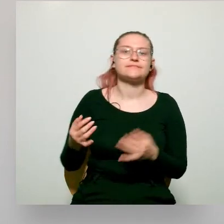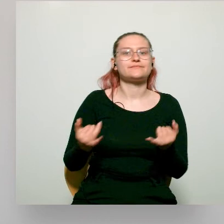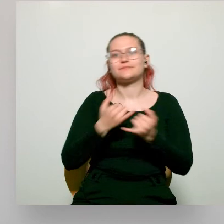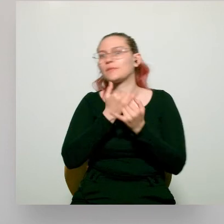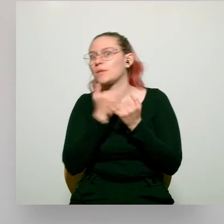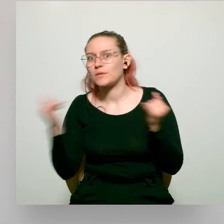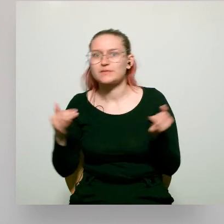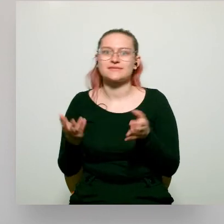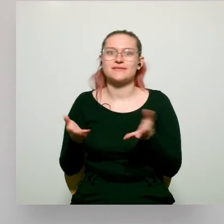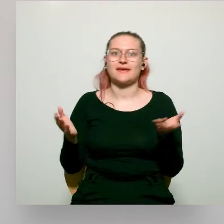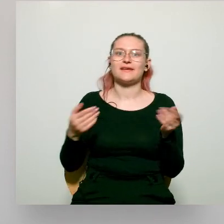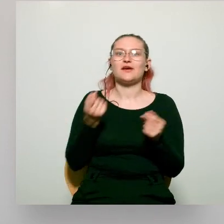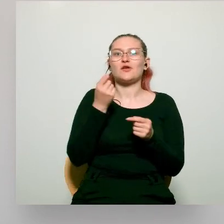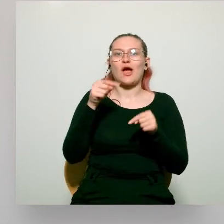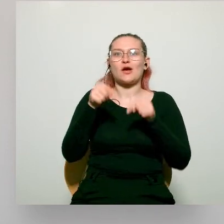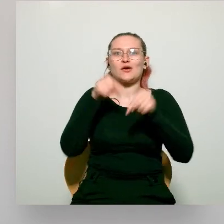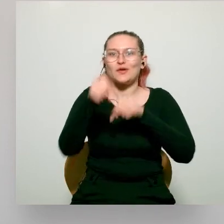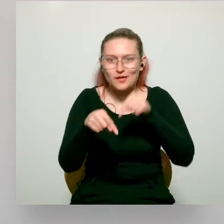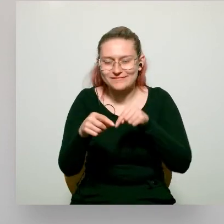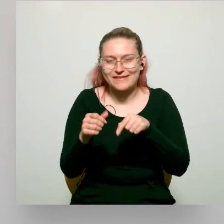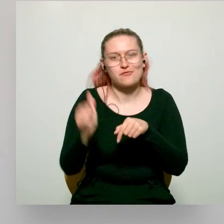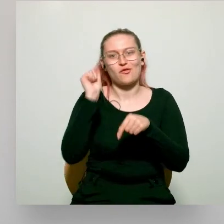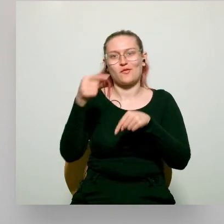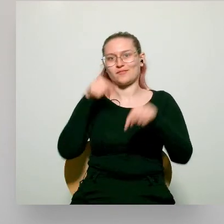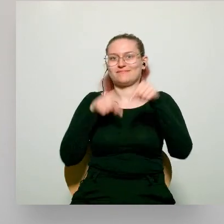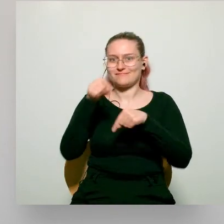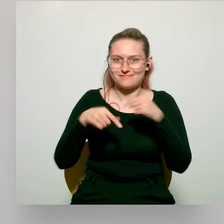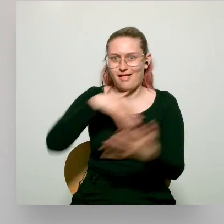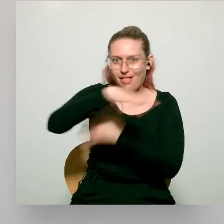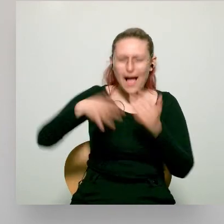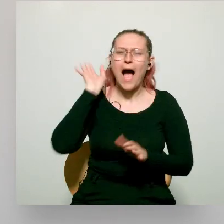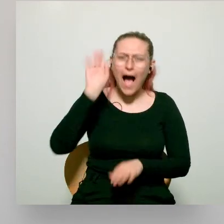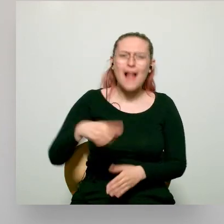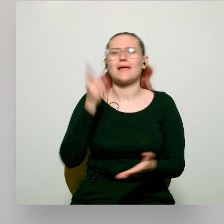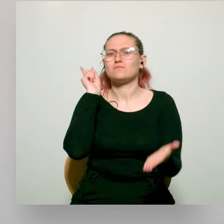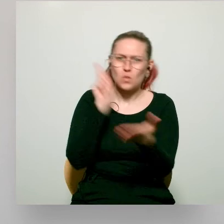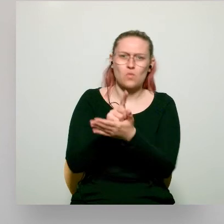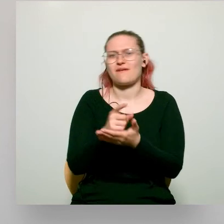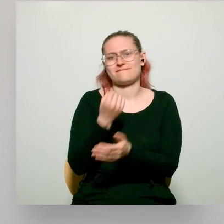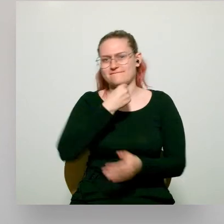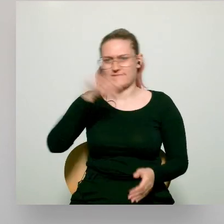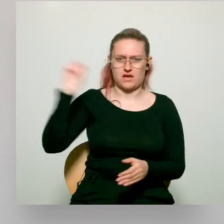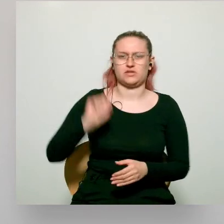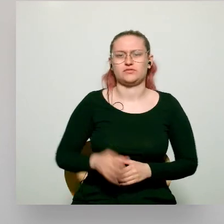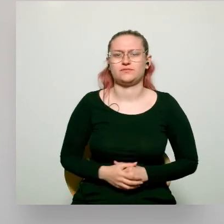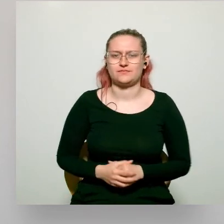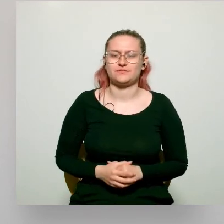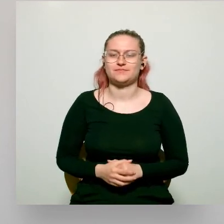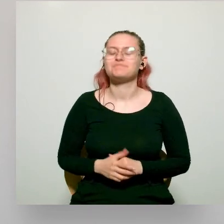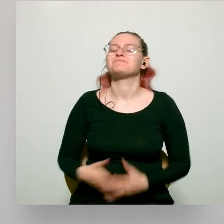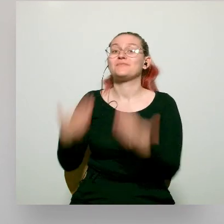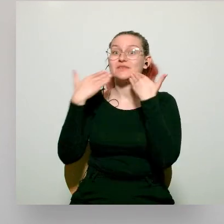jednego w tył, wszystko dzieje się normalnie i zwyciężymy. Dziękuję. Ostatnia